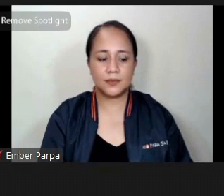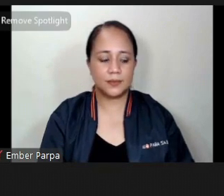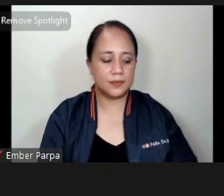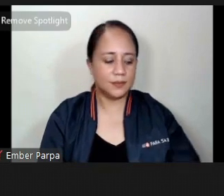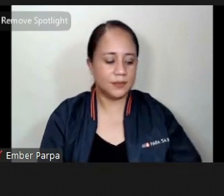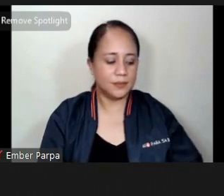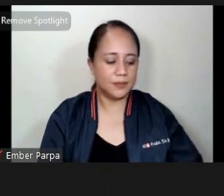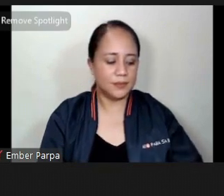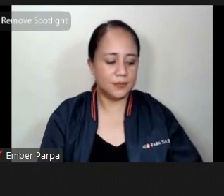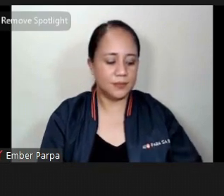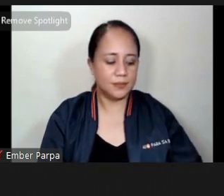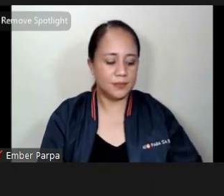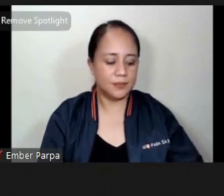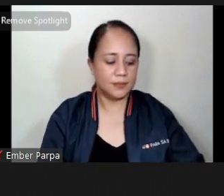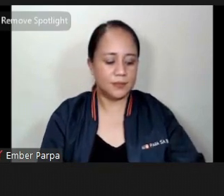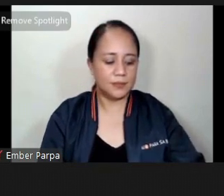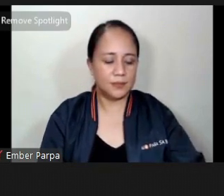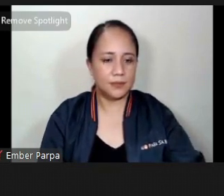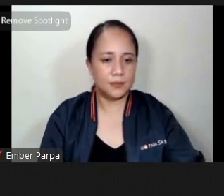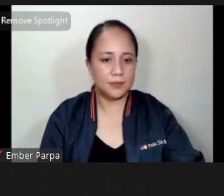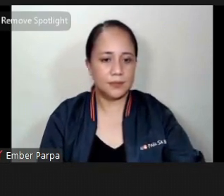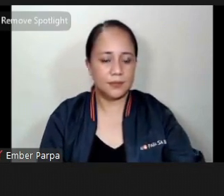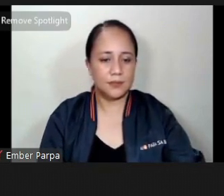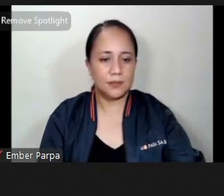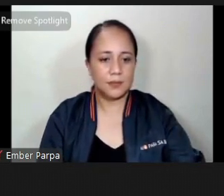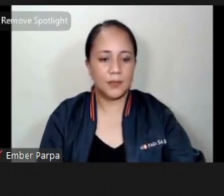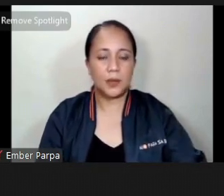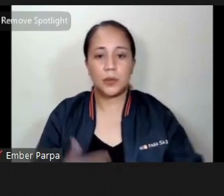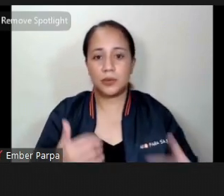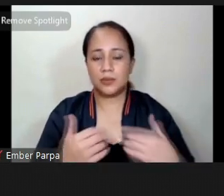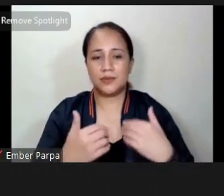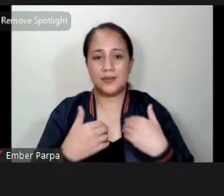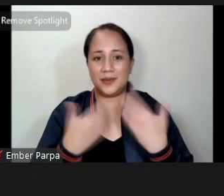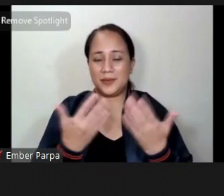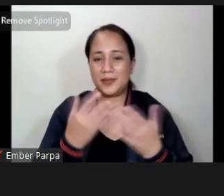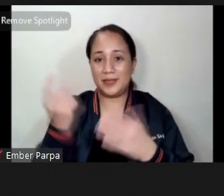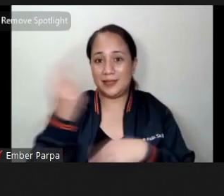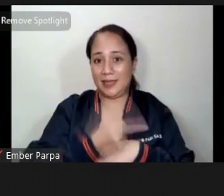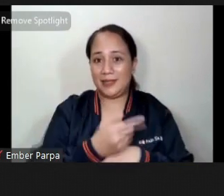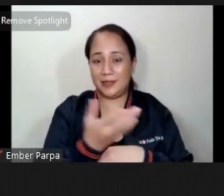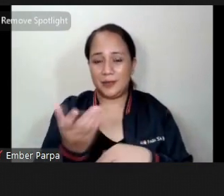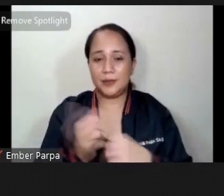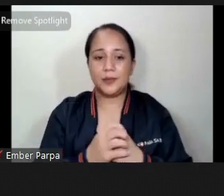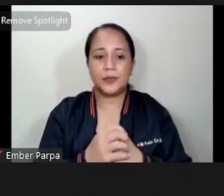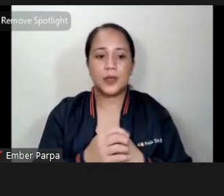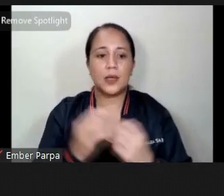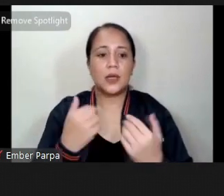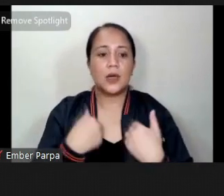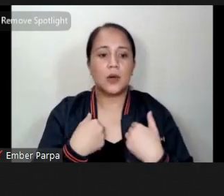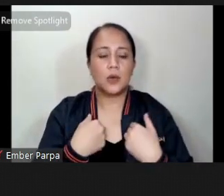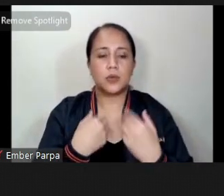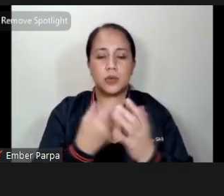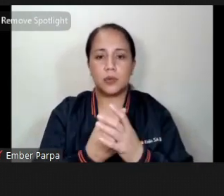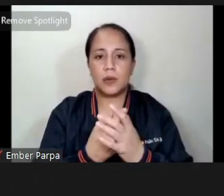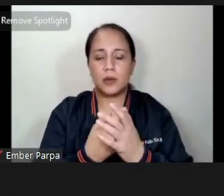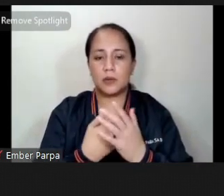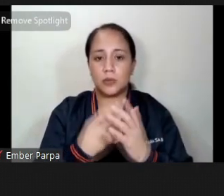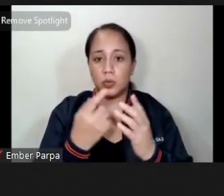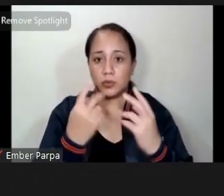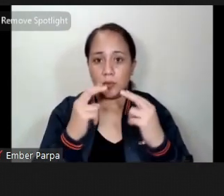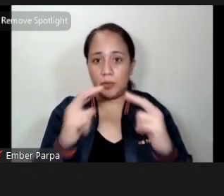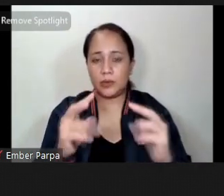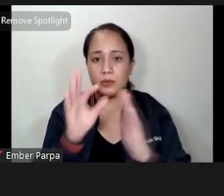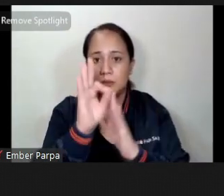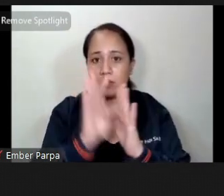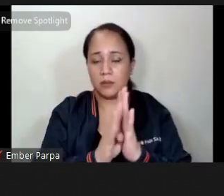Isang makabatang araw po sa inyong lahat. sa lahat ng nanonood ngayon sa ating FB